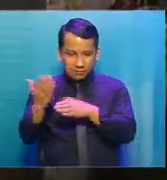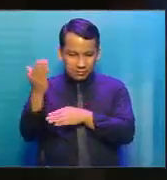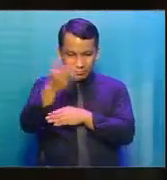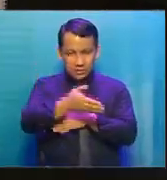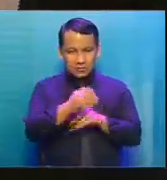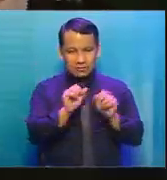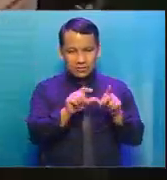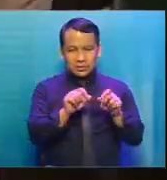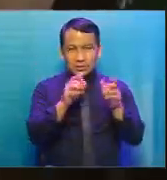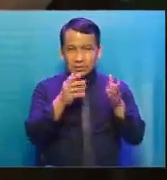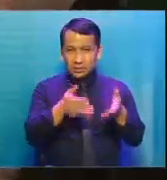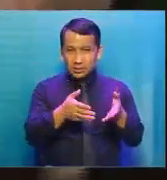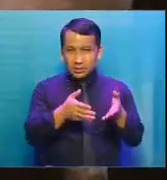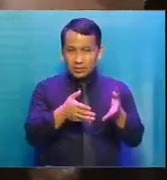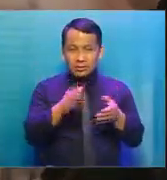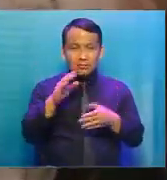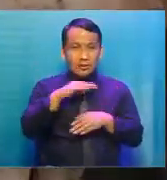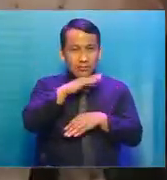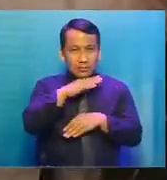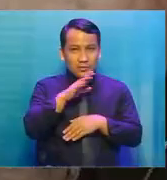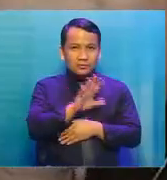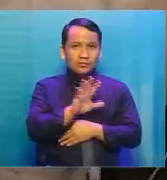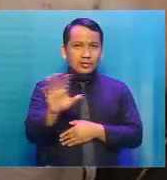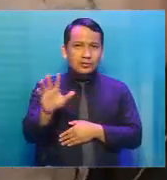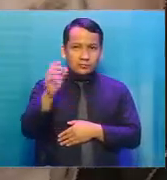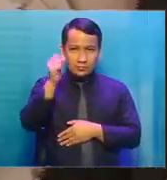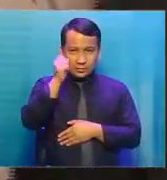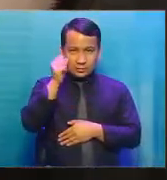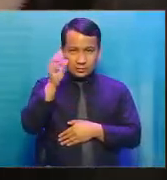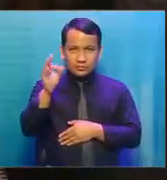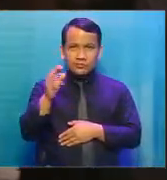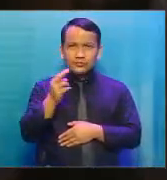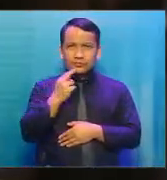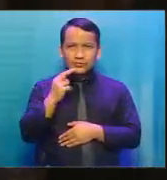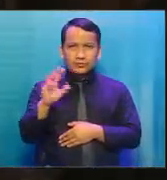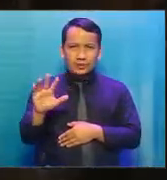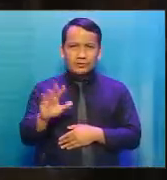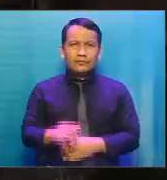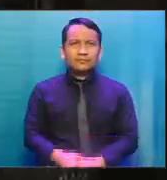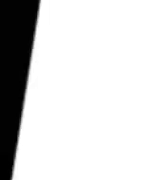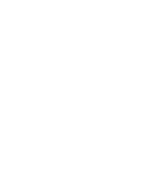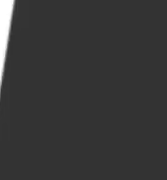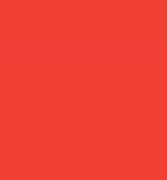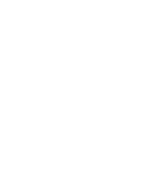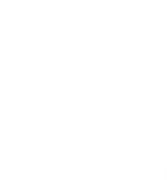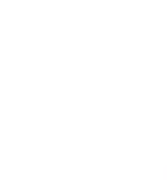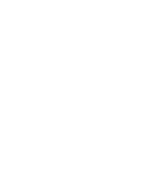tindero. Nagbabalita mula sa Frontline, Shaila Francisco, News 5.